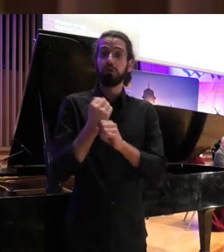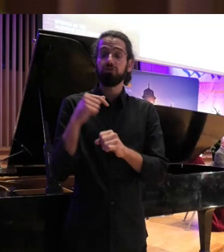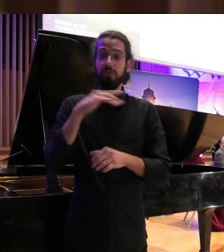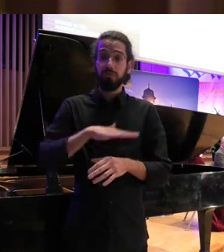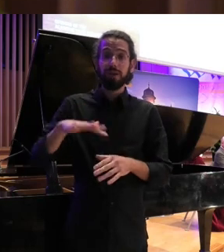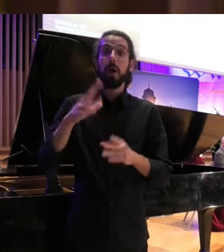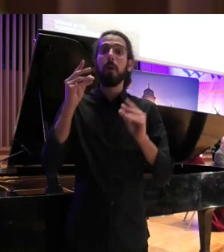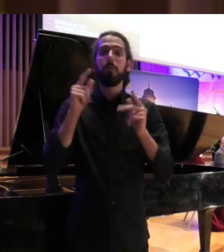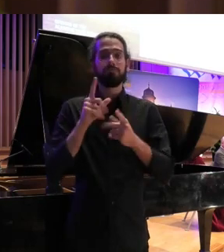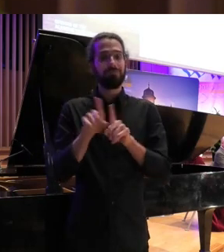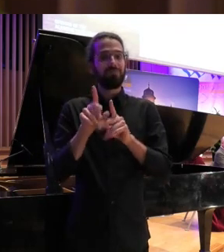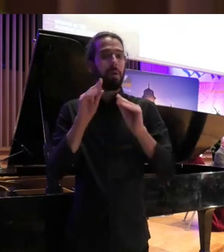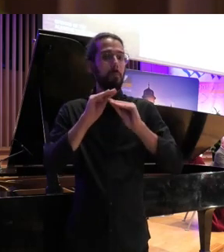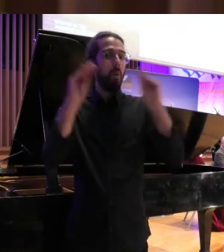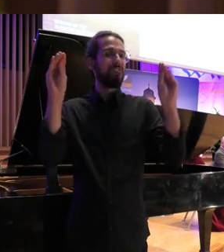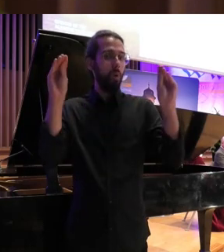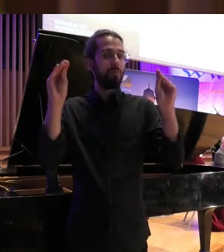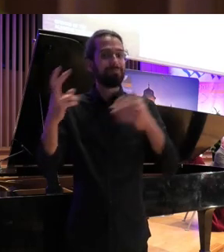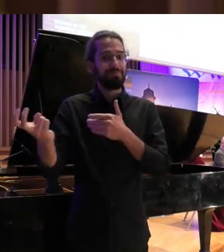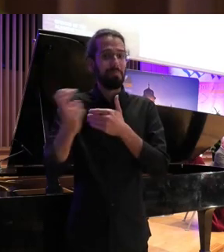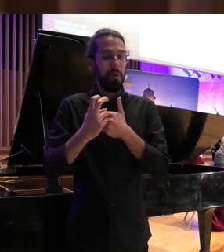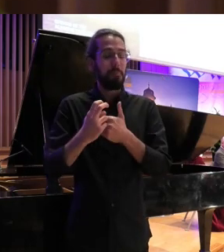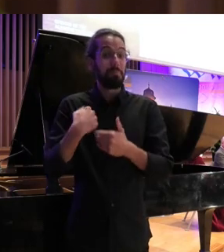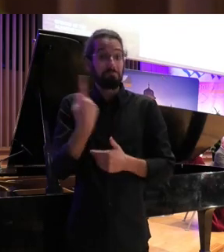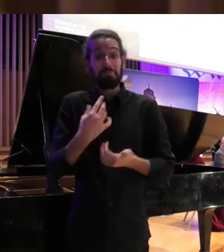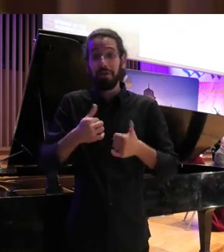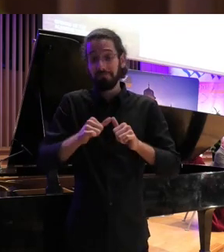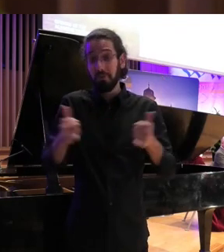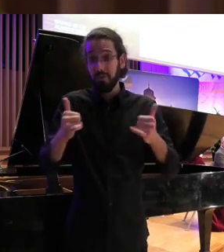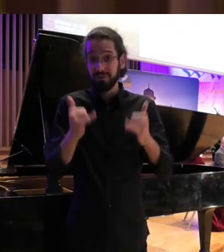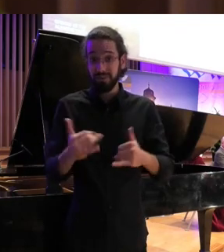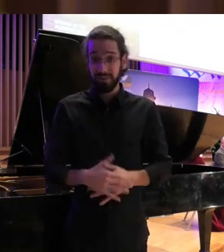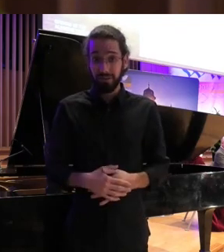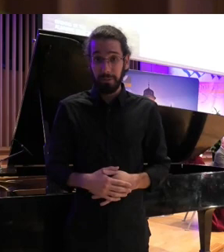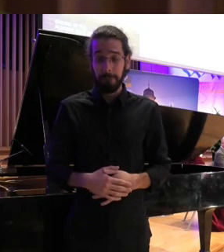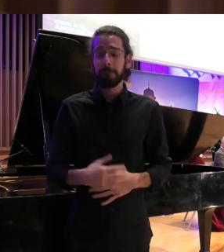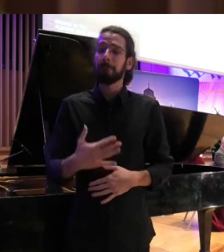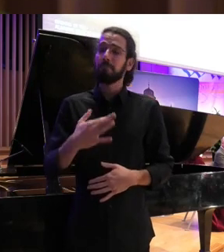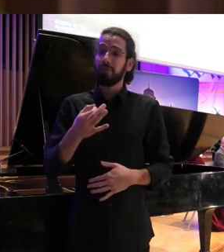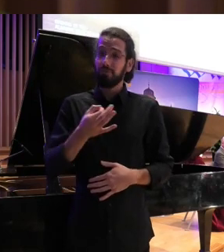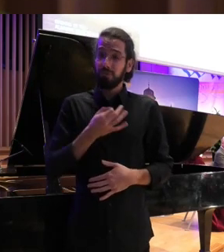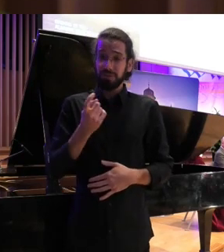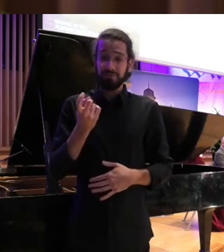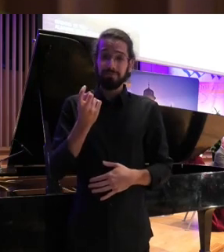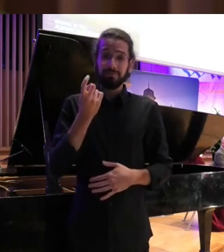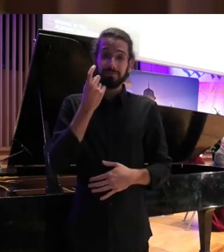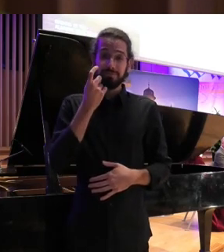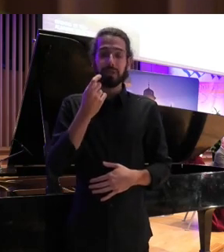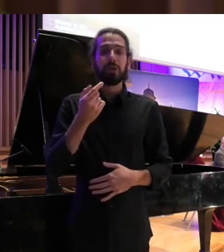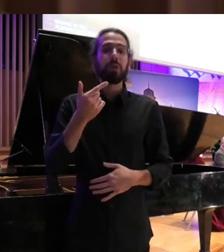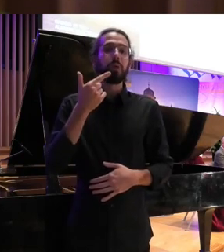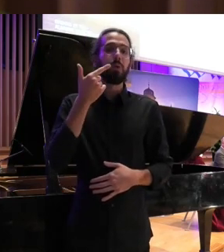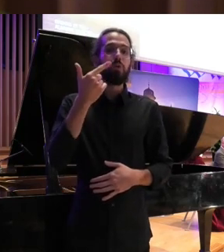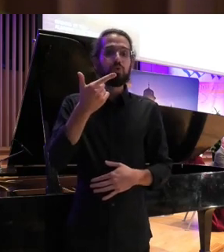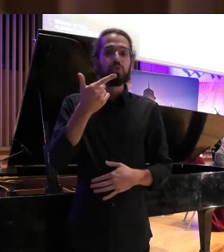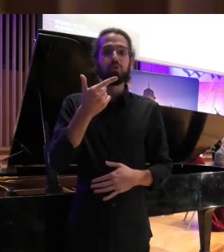gebracht, wo wir alle glücklich sind, denke ich. Und dabei fällt mir persönlich auch auf, dass das Two-Body-Problem, denke ich,